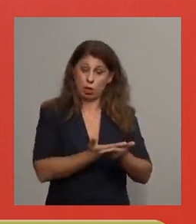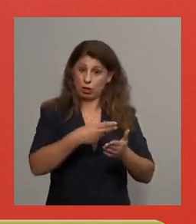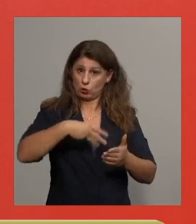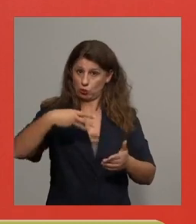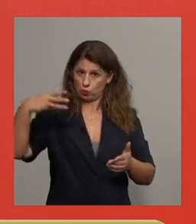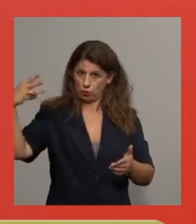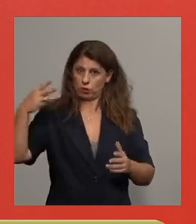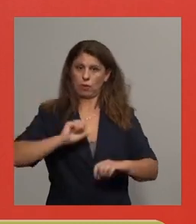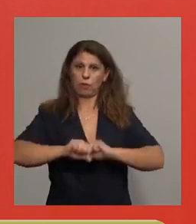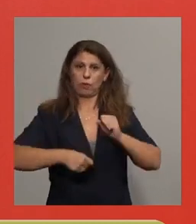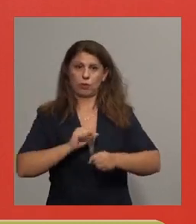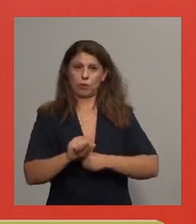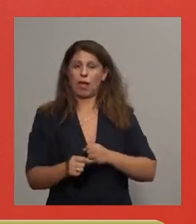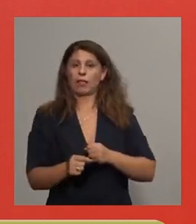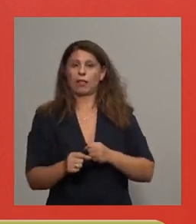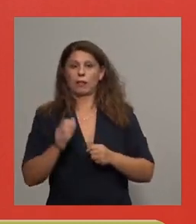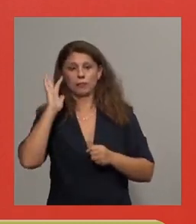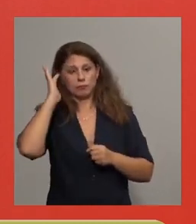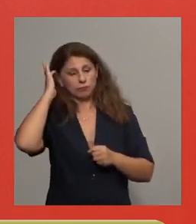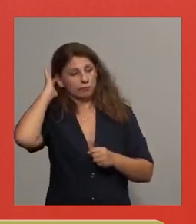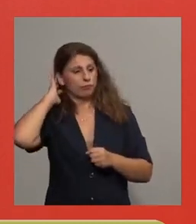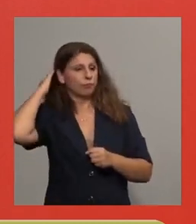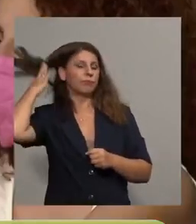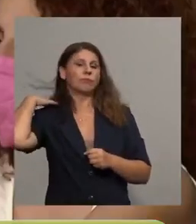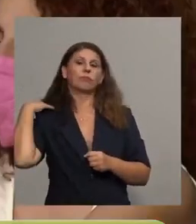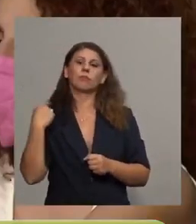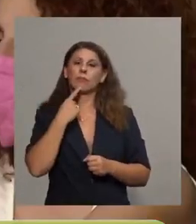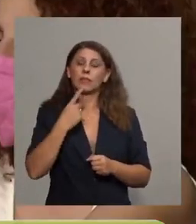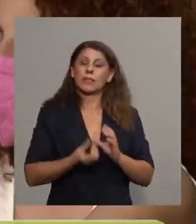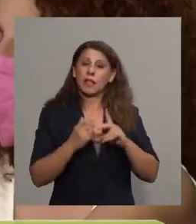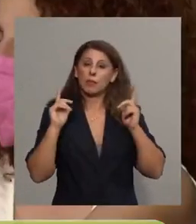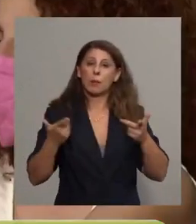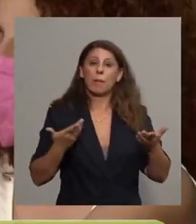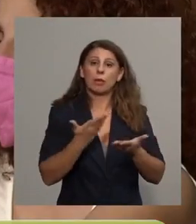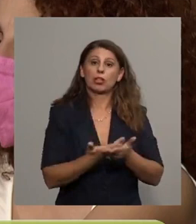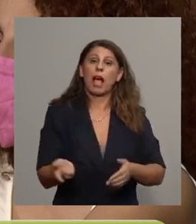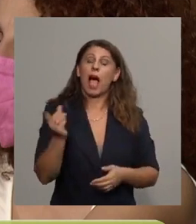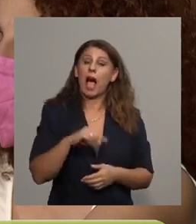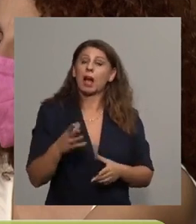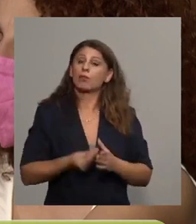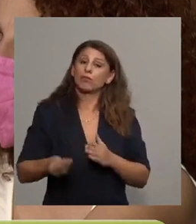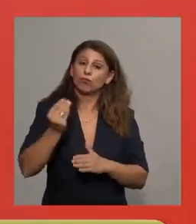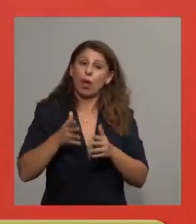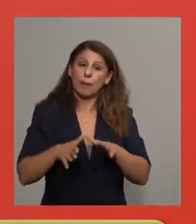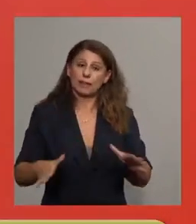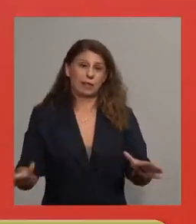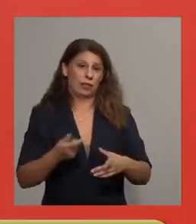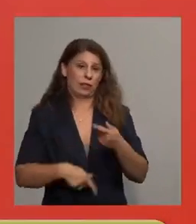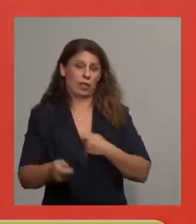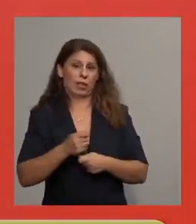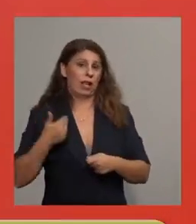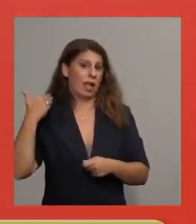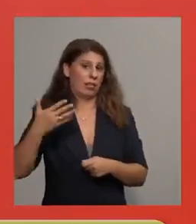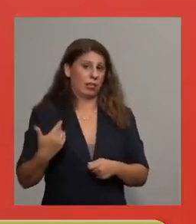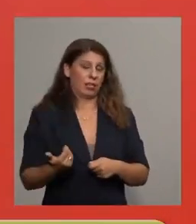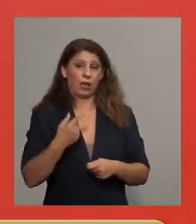ΣΥΡΙΖΑ που προσπαθεί να τη βγει στη Νέα Δημοκρατία με προτάσεις μιας ακόμα πιο επεκτατικής διαχείρισης θα